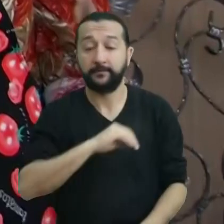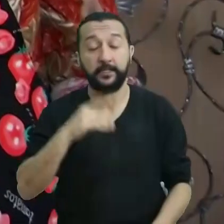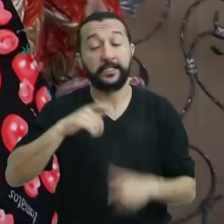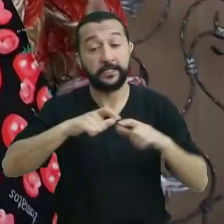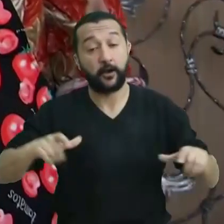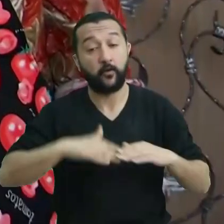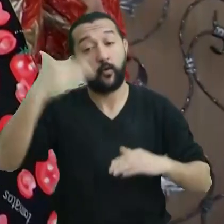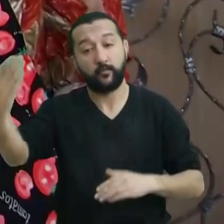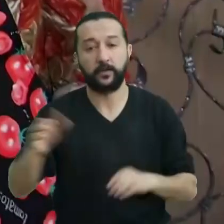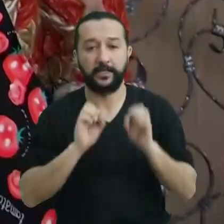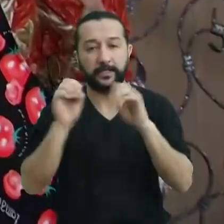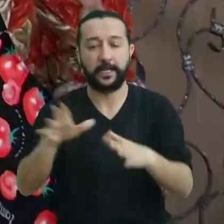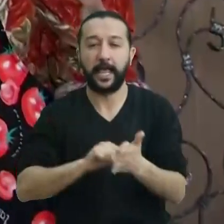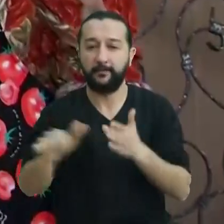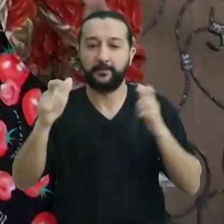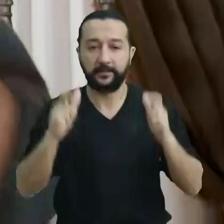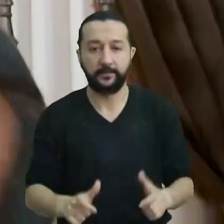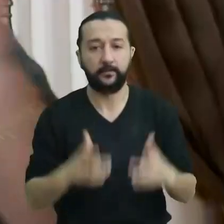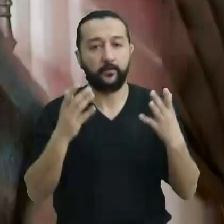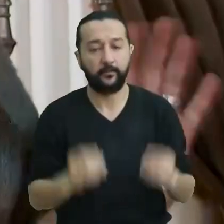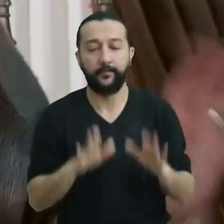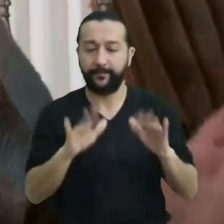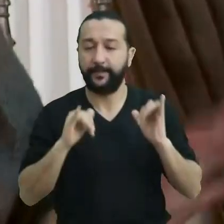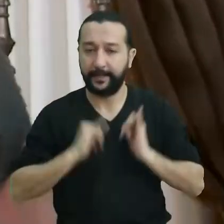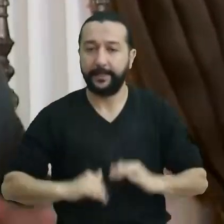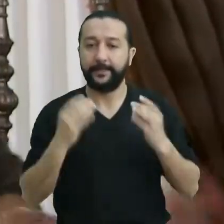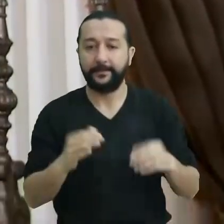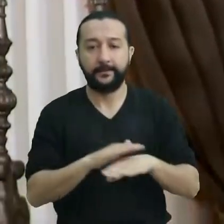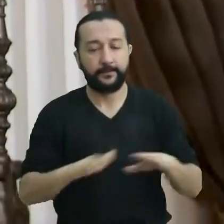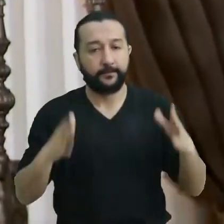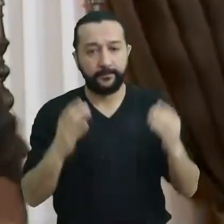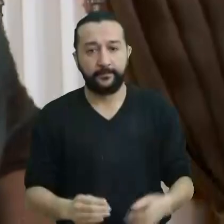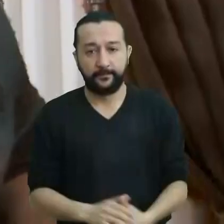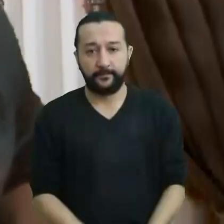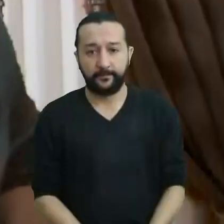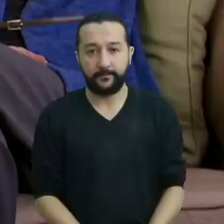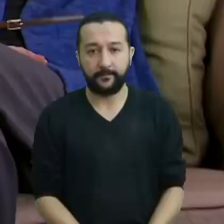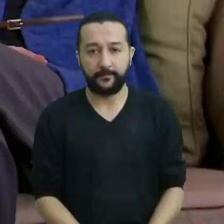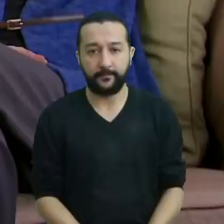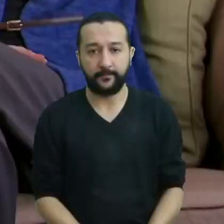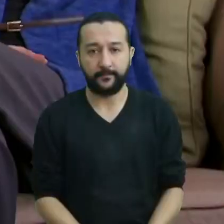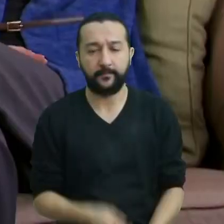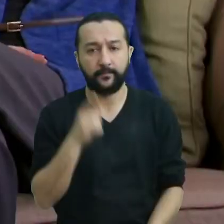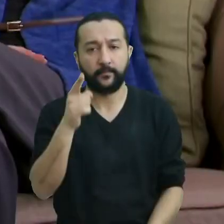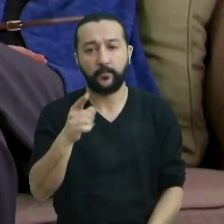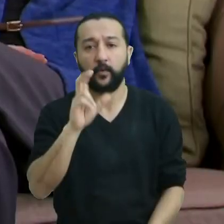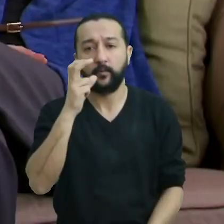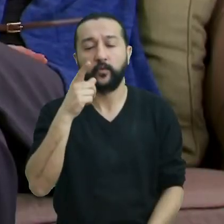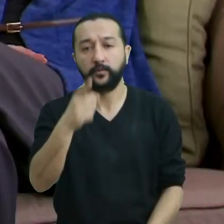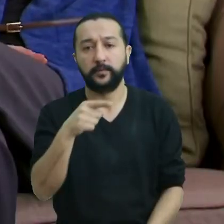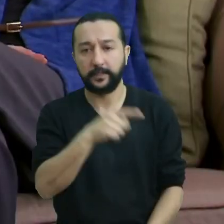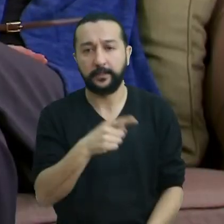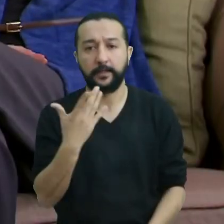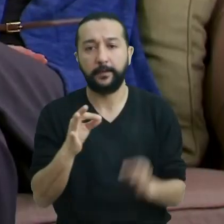öbür salona yolladım. Hepsi güven altında. Oh, iyi. Tamam. Ay. Boncuk,